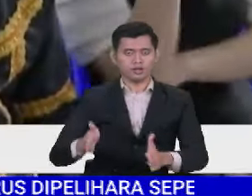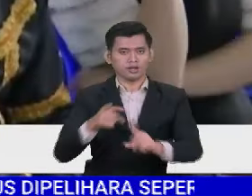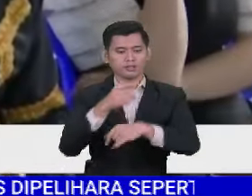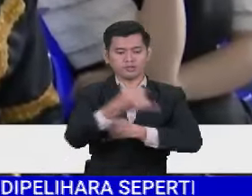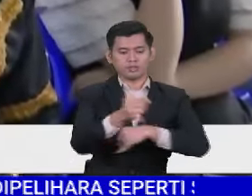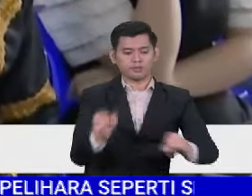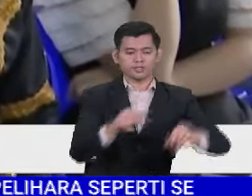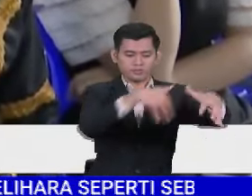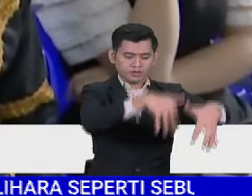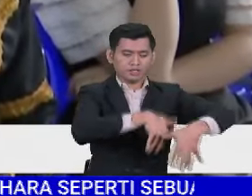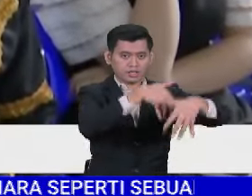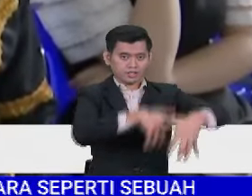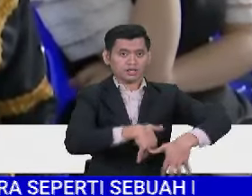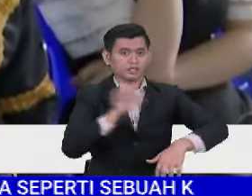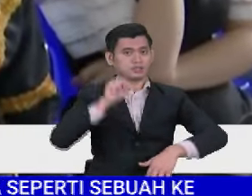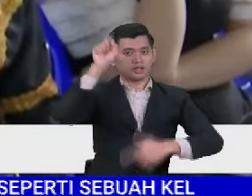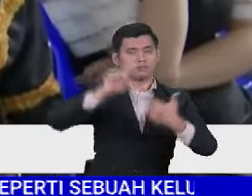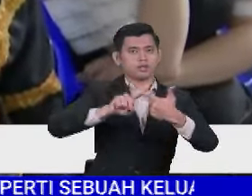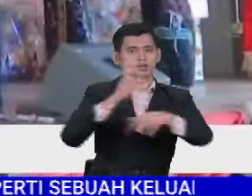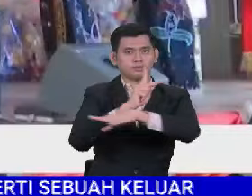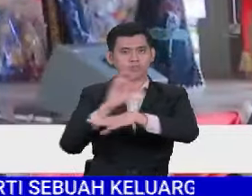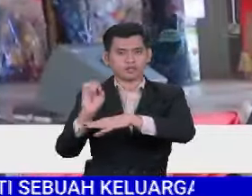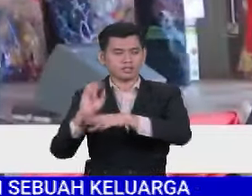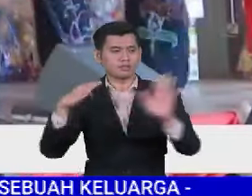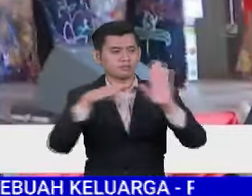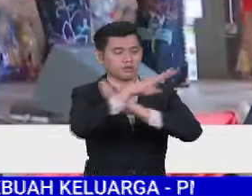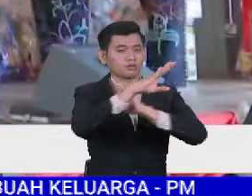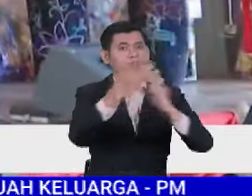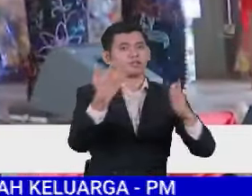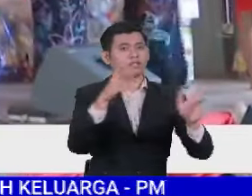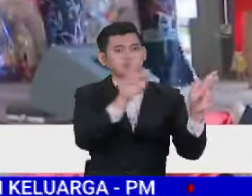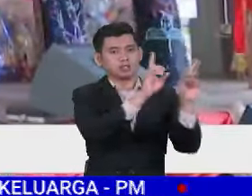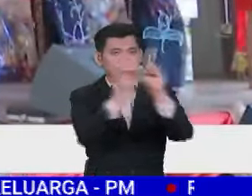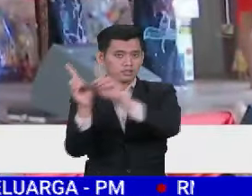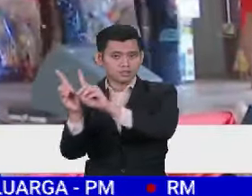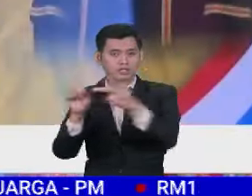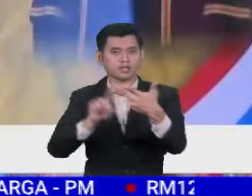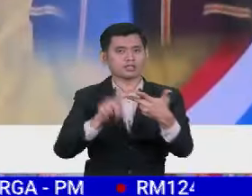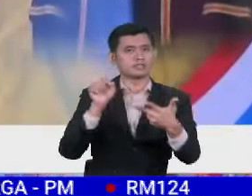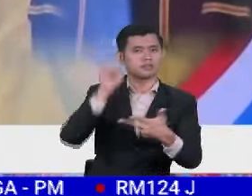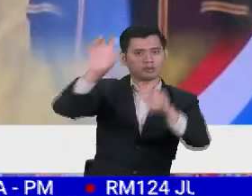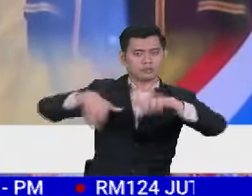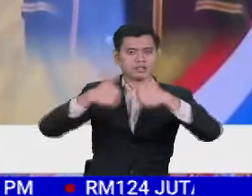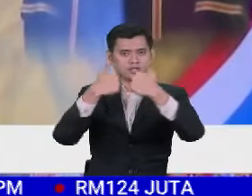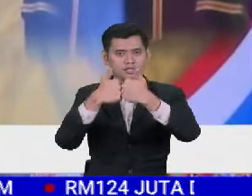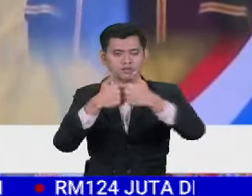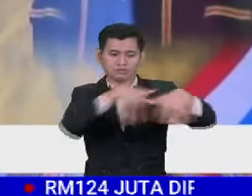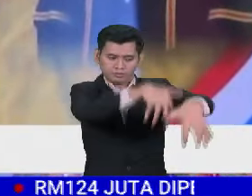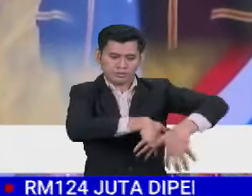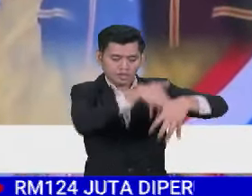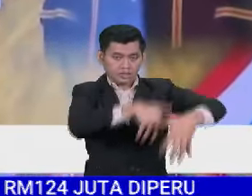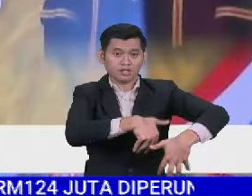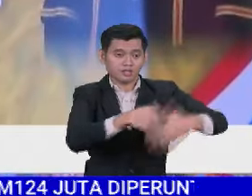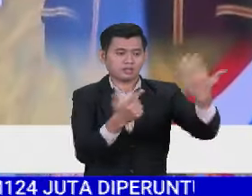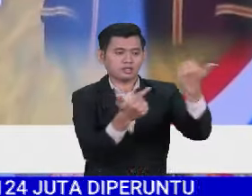prajabatan pertanian Sabah koperasi pembangunan desa dan Sabah SMS Society on the doctor Jeffrey yang juga